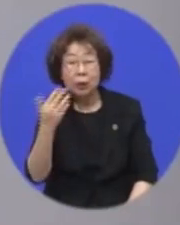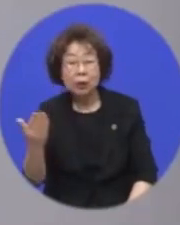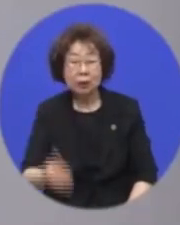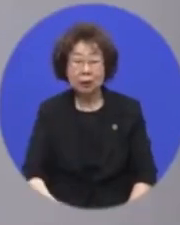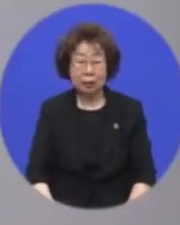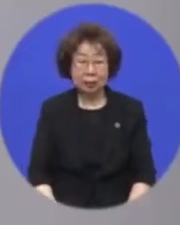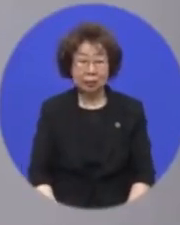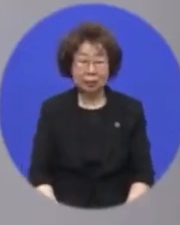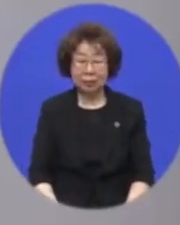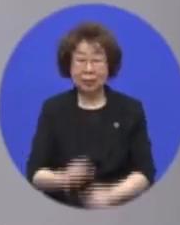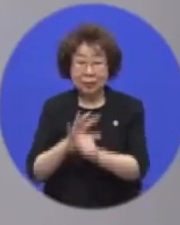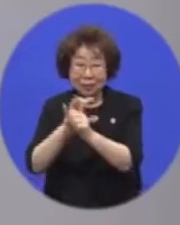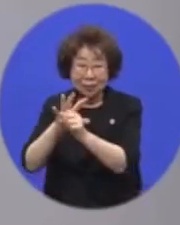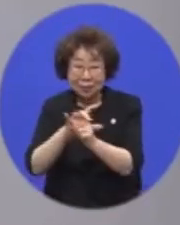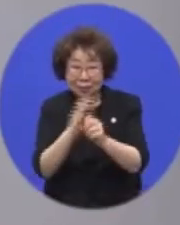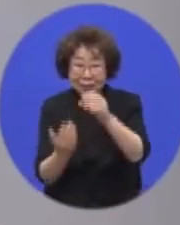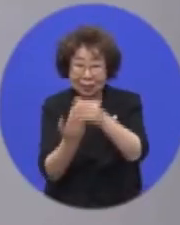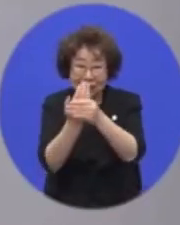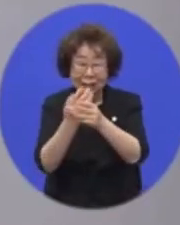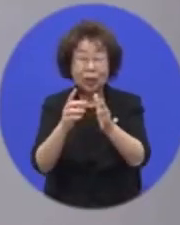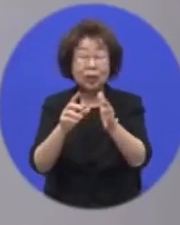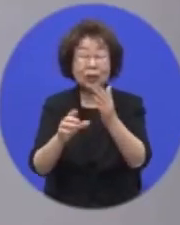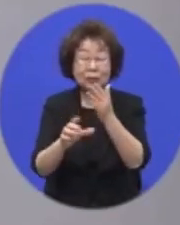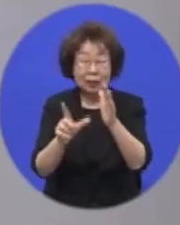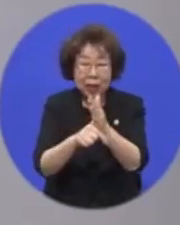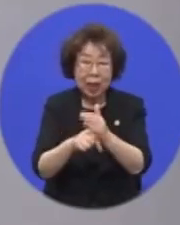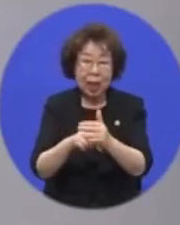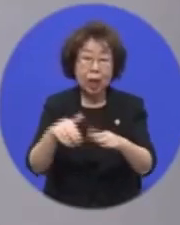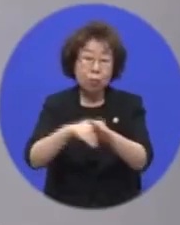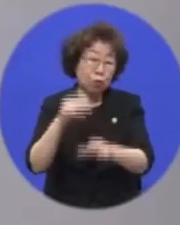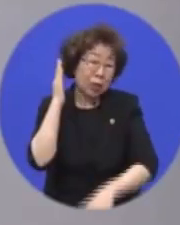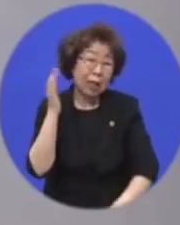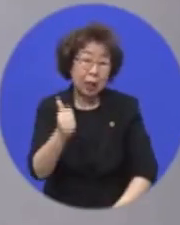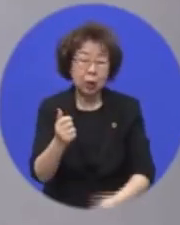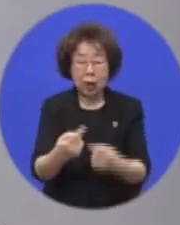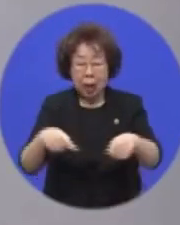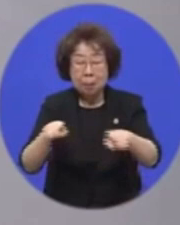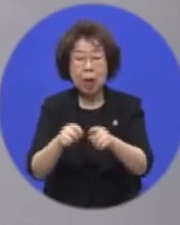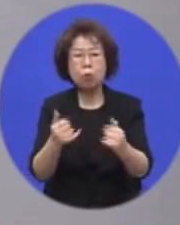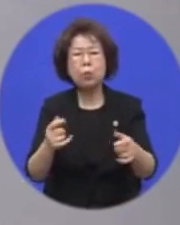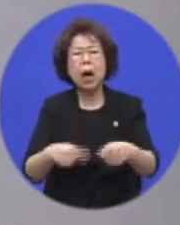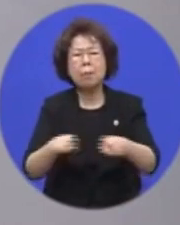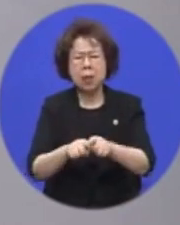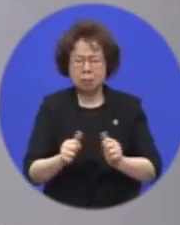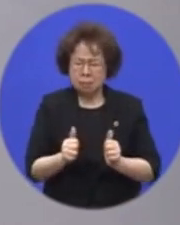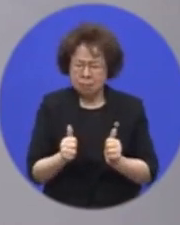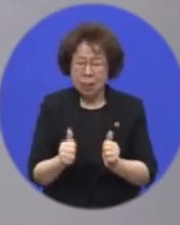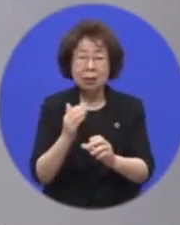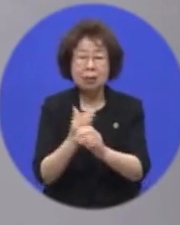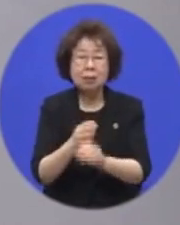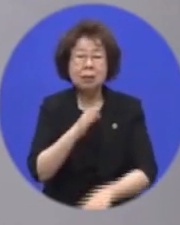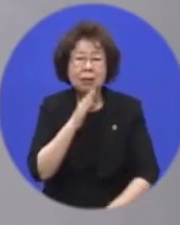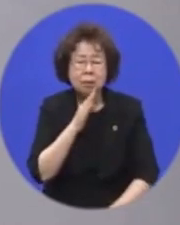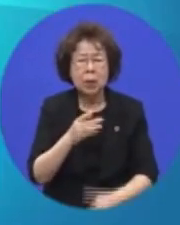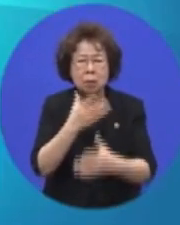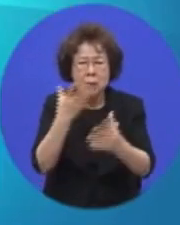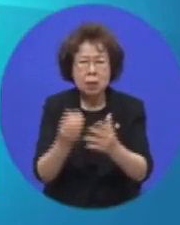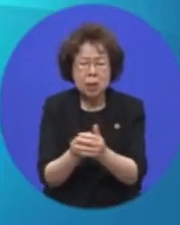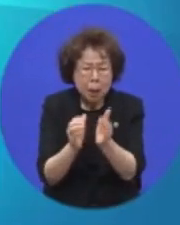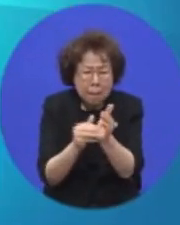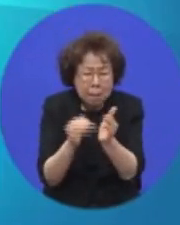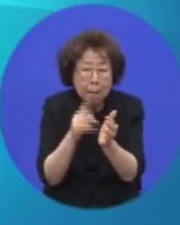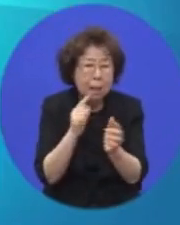추 1 코로나 이후 사태를 맞아서 문제 인 정부는 국민과 함께 최선을 다하고 있습니다 비밀주의를 걷고